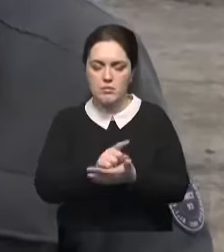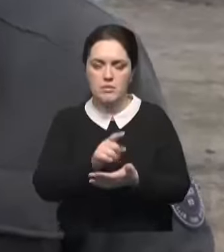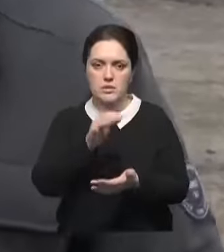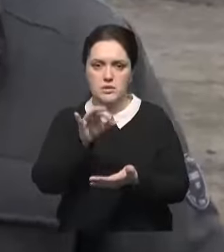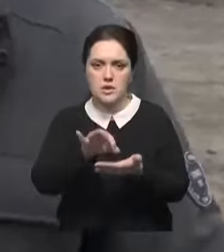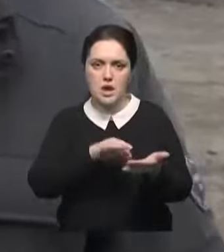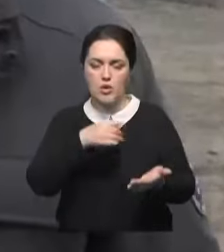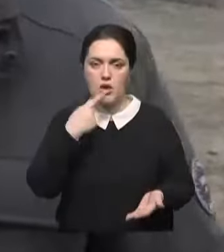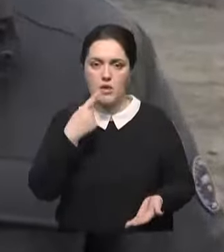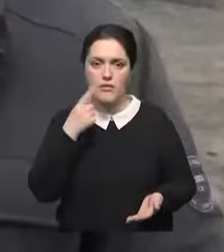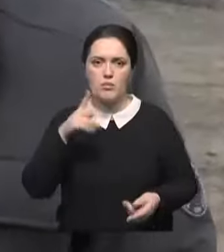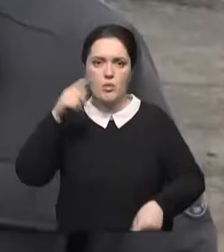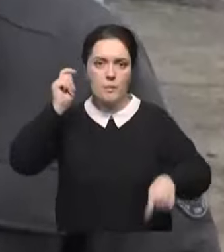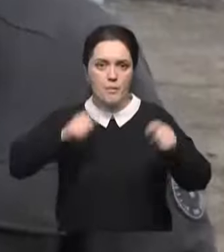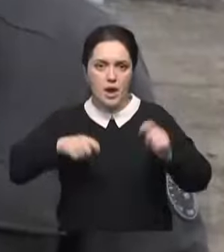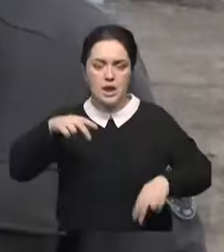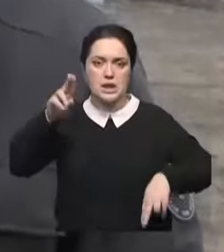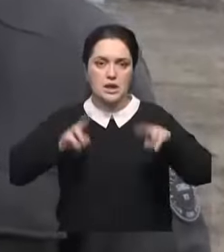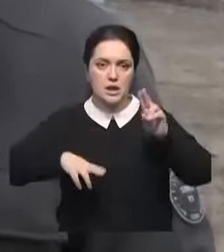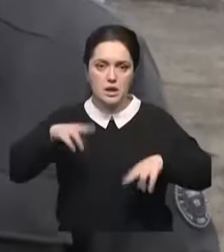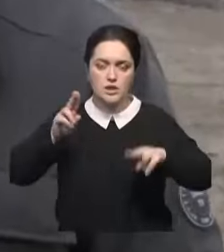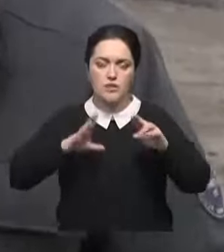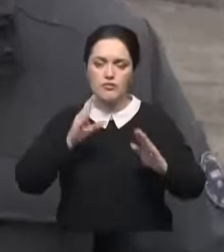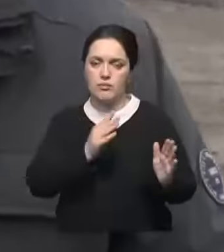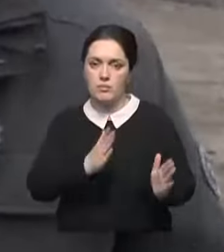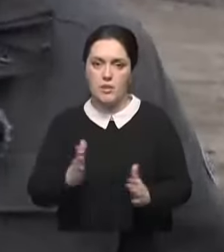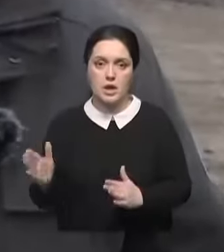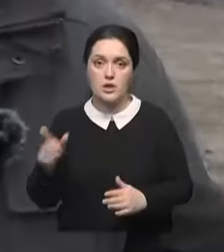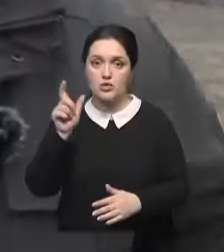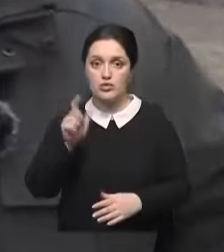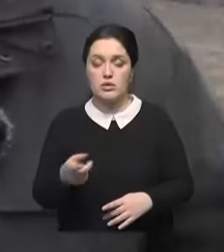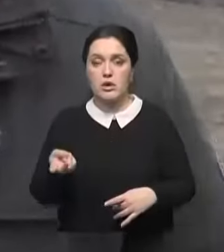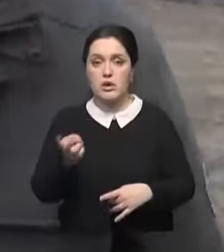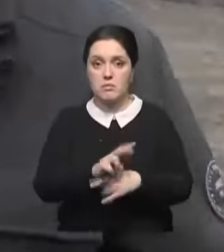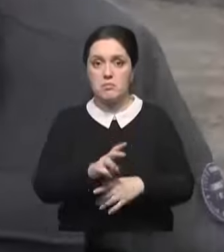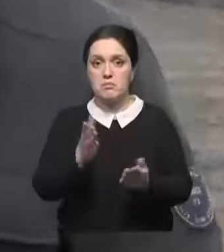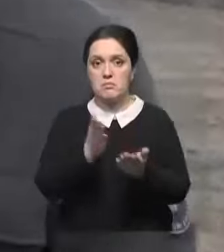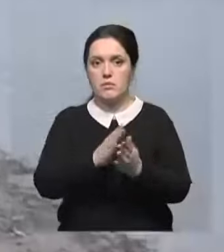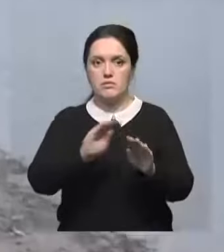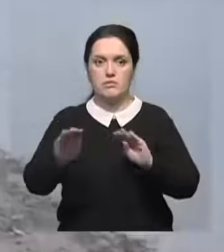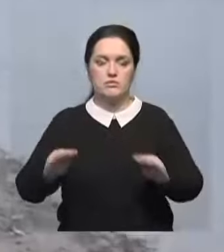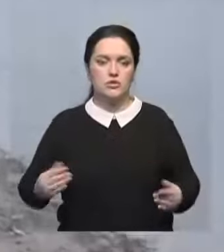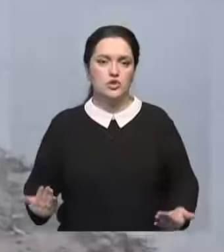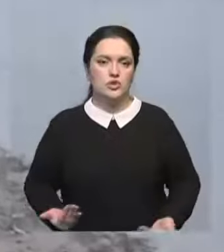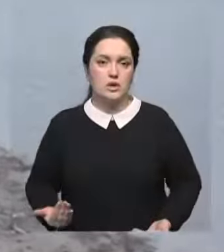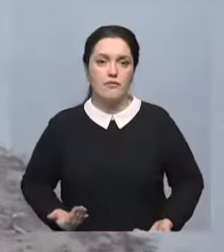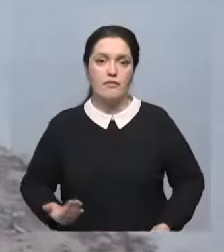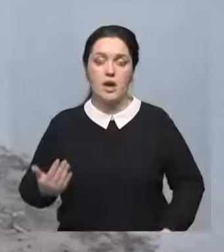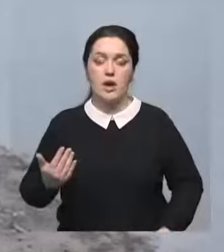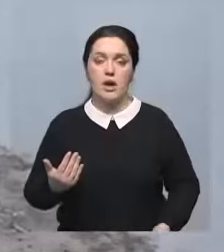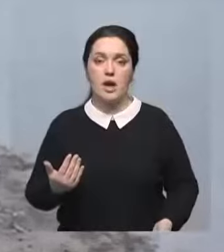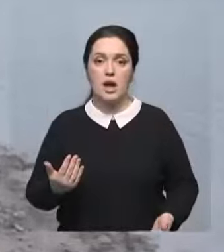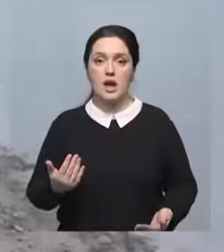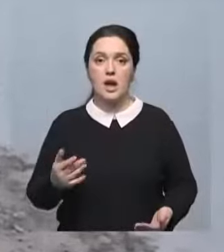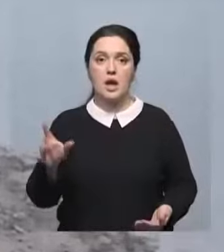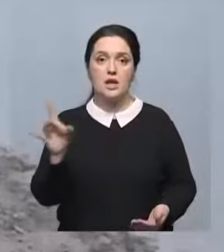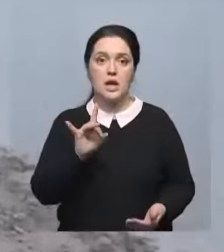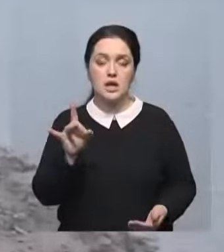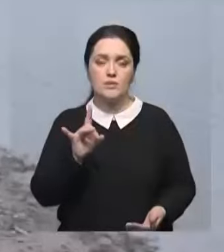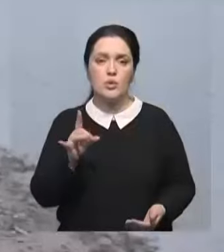говорю. То есть будет побелено, покрашено, все как положено. Человек зашел, мебель свою расставил и живет. А если в целом говорить о